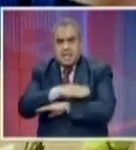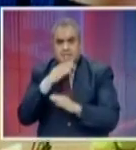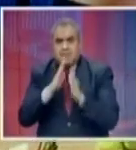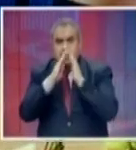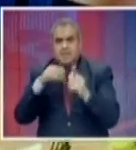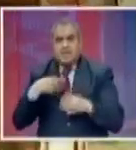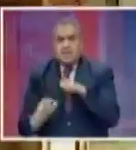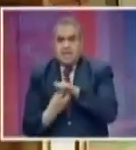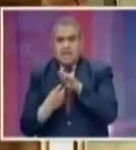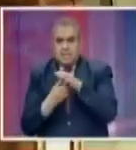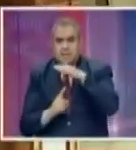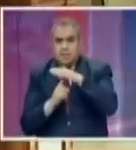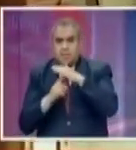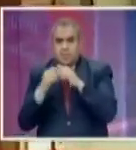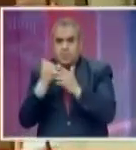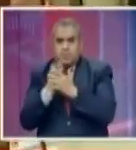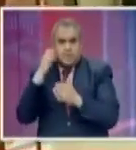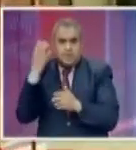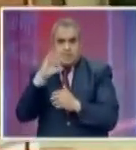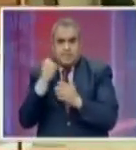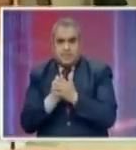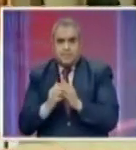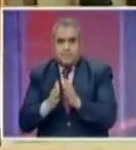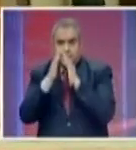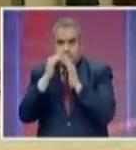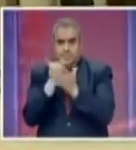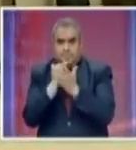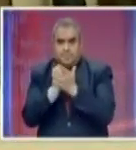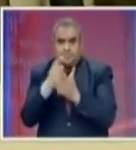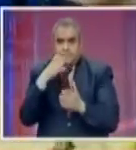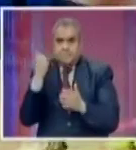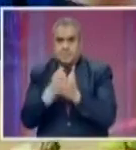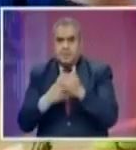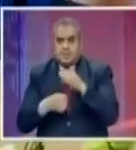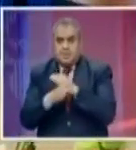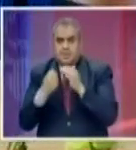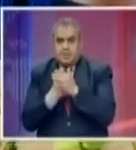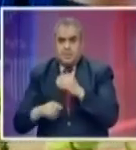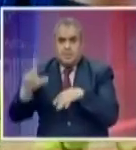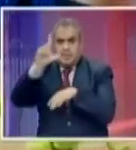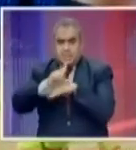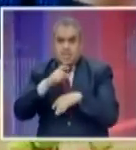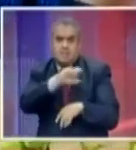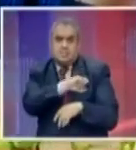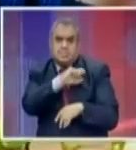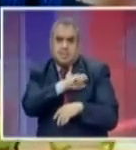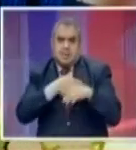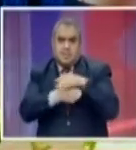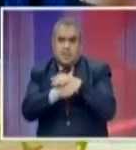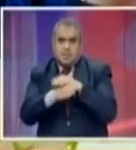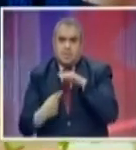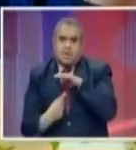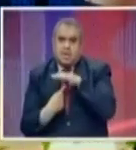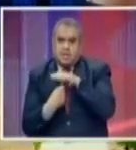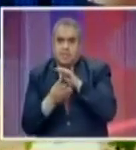جامعة القاهرة، وده إلى كونه عضو فعال في اتحاد الطلبة في الجامعة.